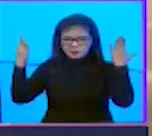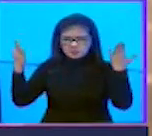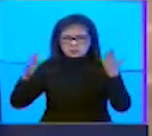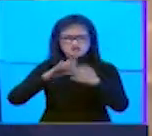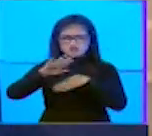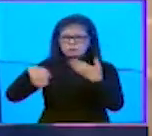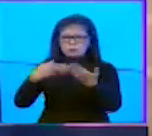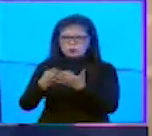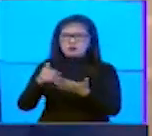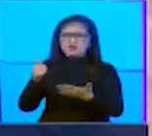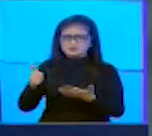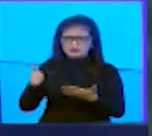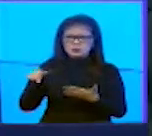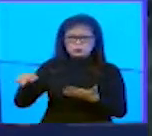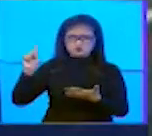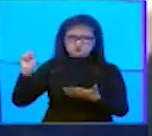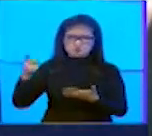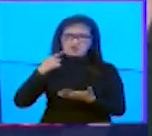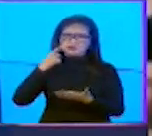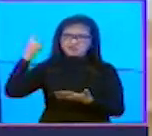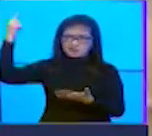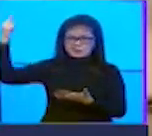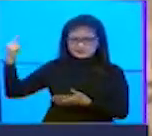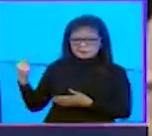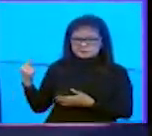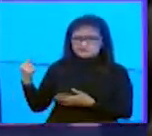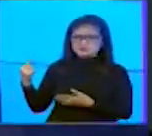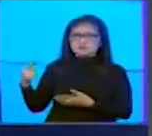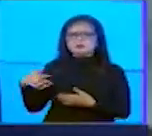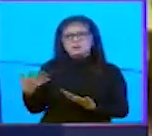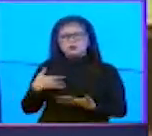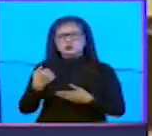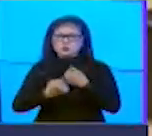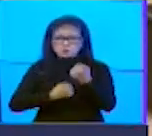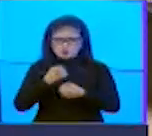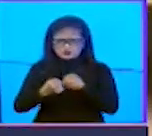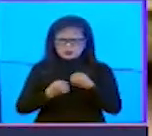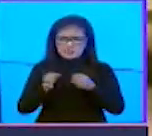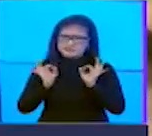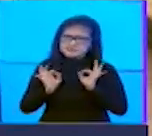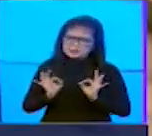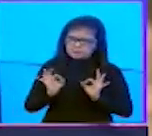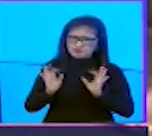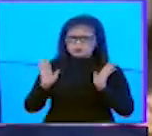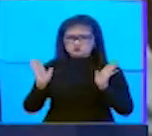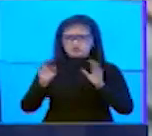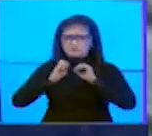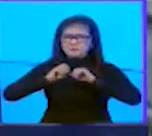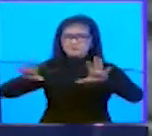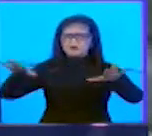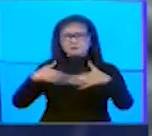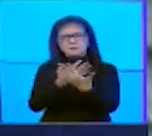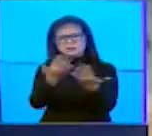ini qadarullah. Sudah berusaha sedisiplin mungkin, mengajak orang disiplin,